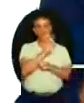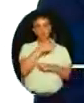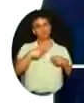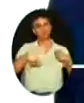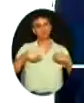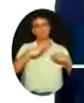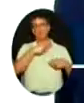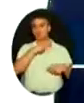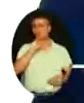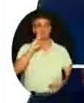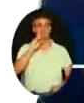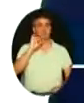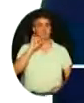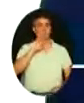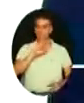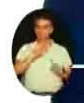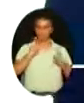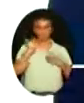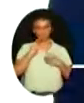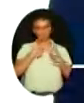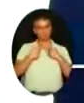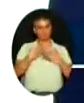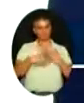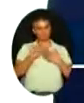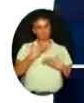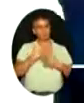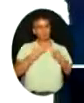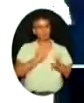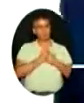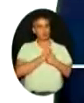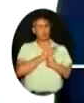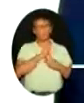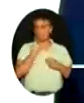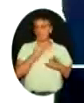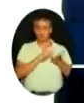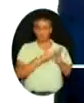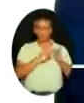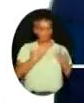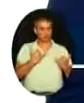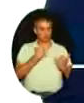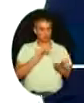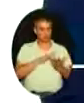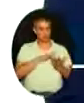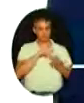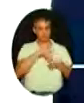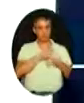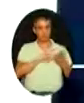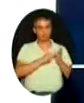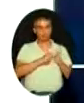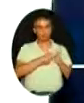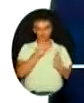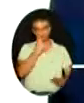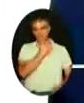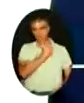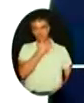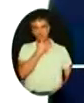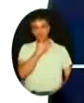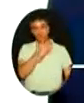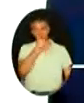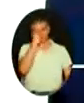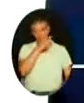מניות בתדירן, רק בשנים האחרונות פתאום הציבור למד לחבק אותו. וכל פוליטיקאי היום שנמצא במערכת הפוליטית, שיסתכל על שמעון